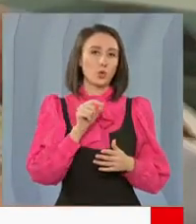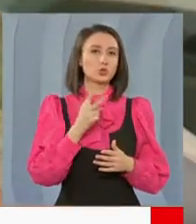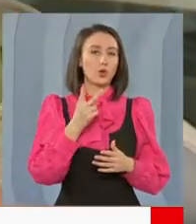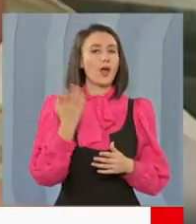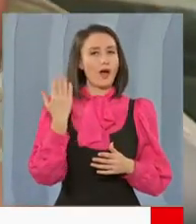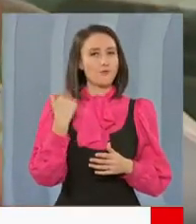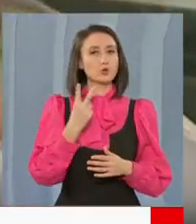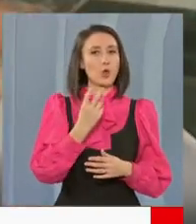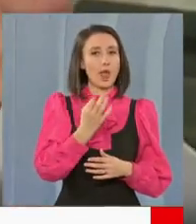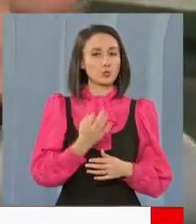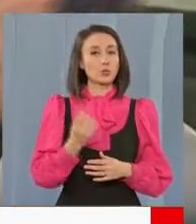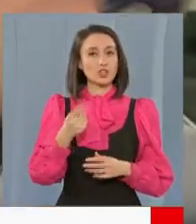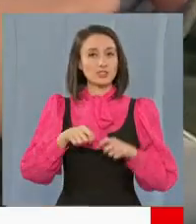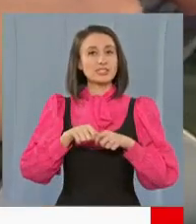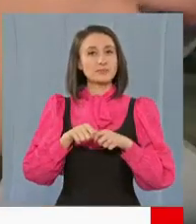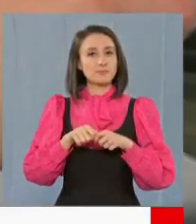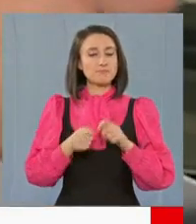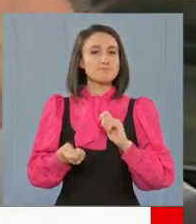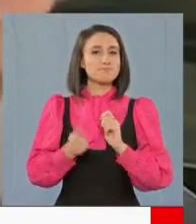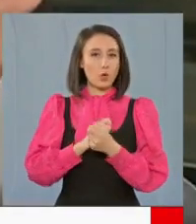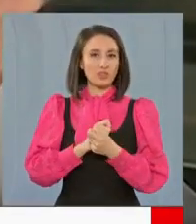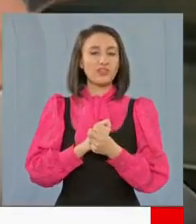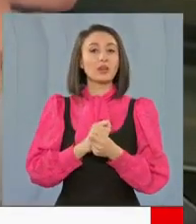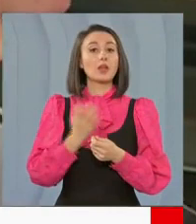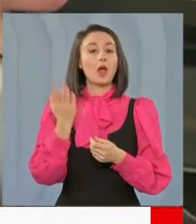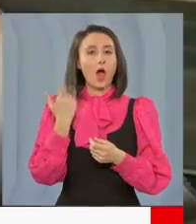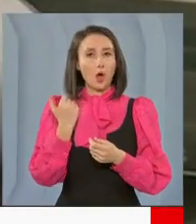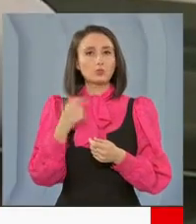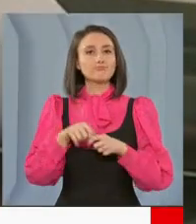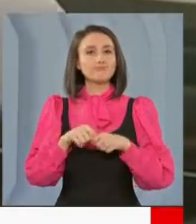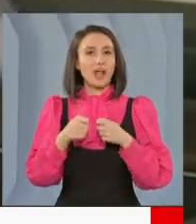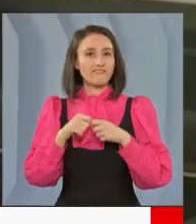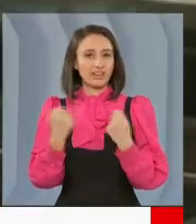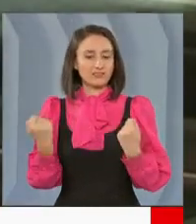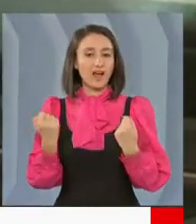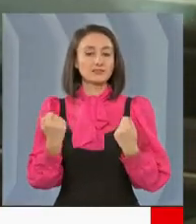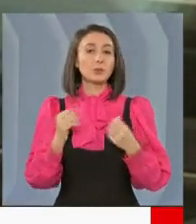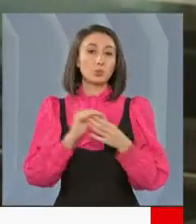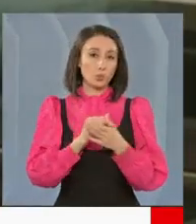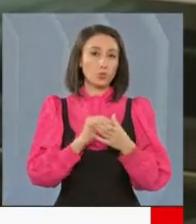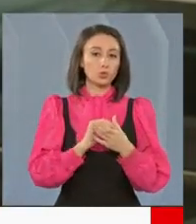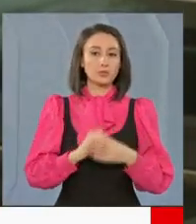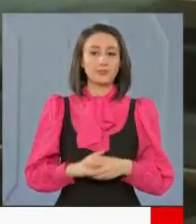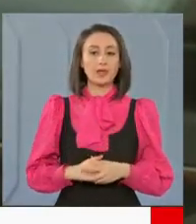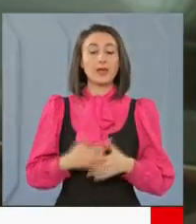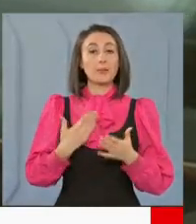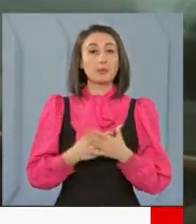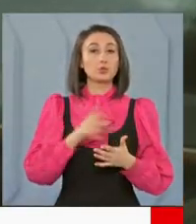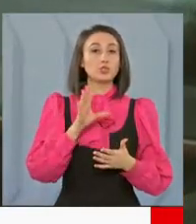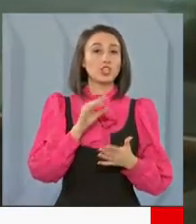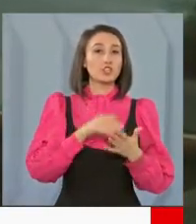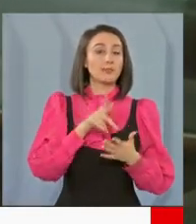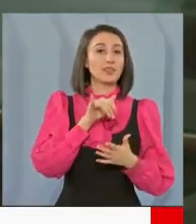iar aceste schimbări au afectat ratele românilor pentru un credit ipotecar normal de 250.000 RON luat pe o perioadă de 30 de